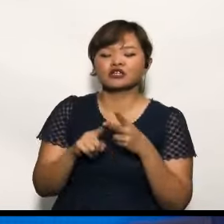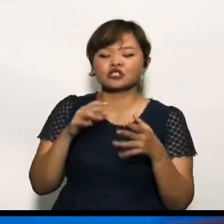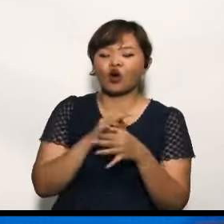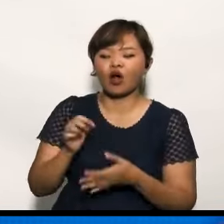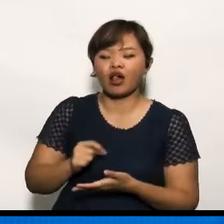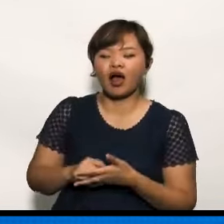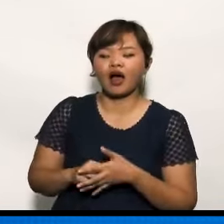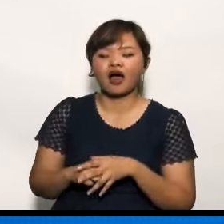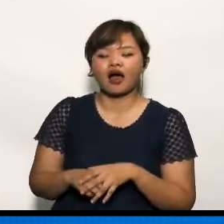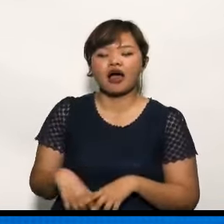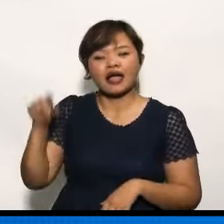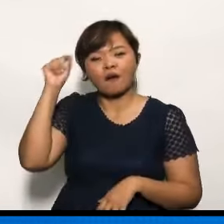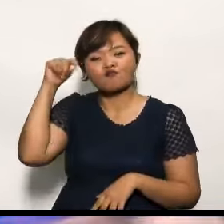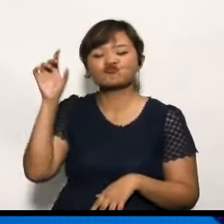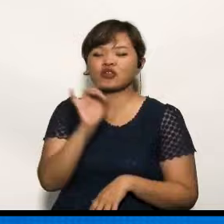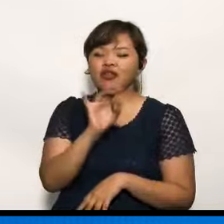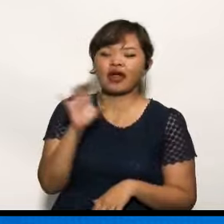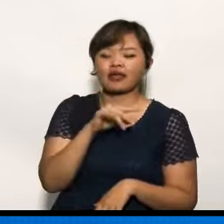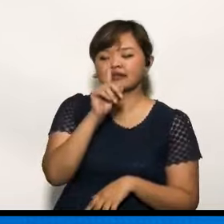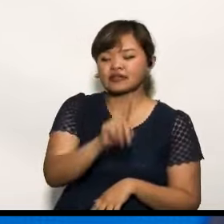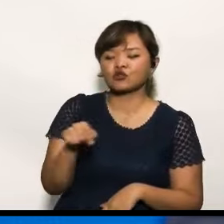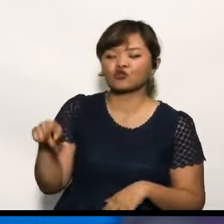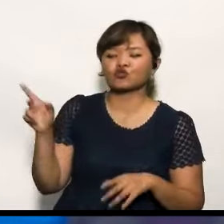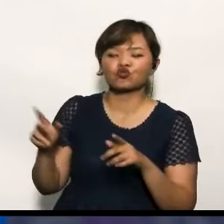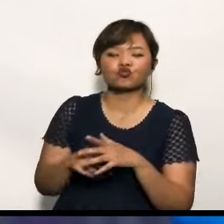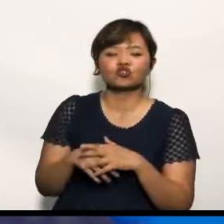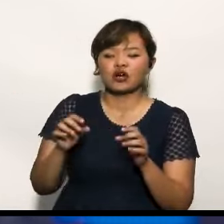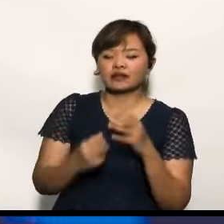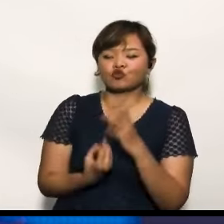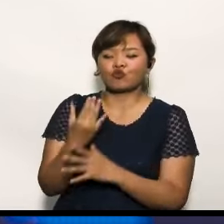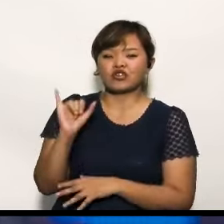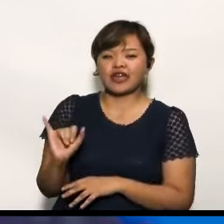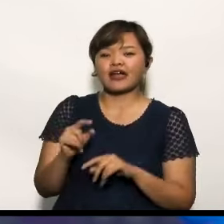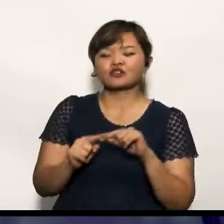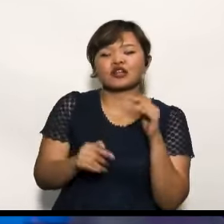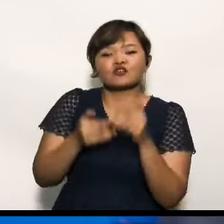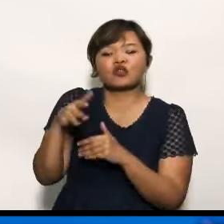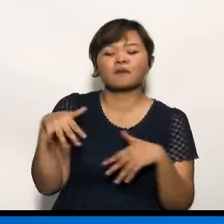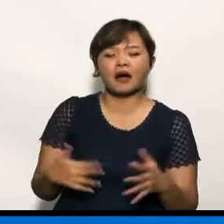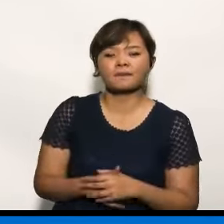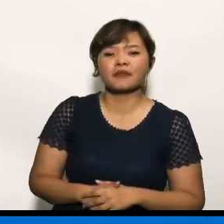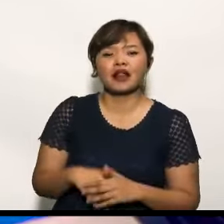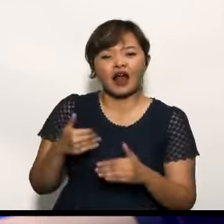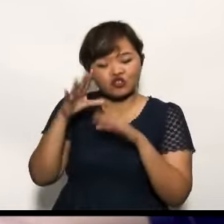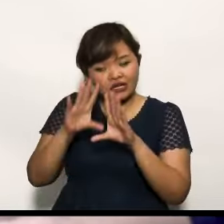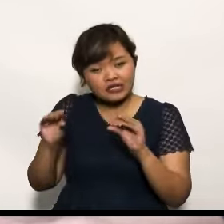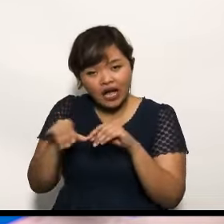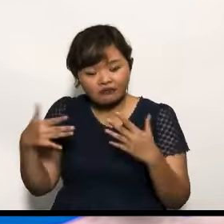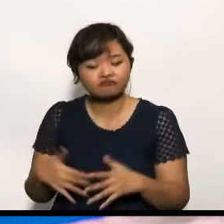bla, berteman di kampus, ini itu. Dia grow, kemudian dia ngapain habis itu? Dia